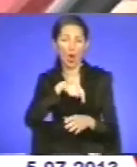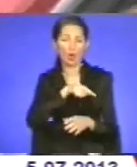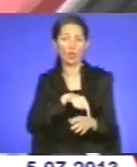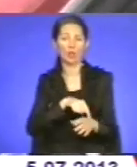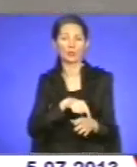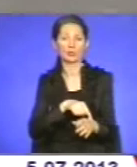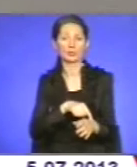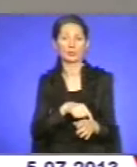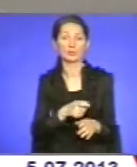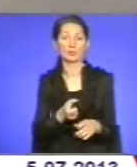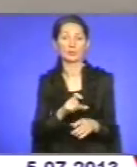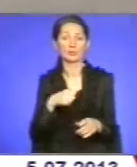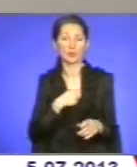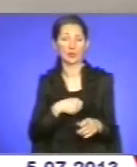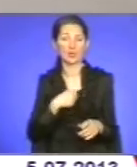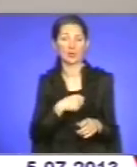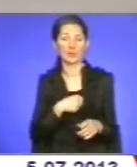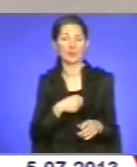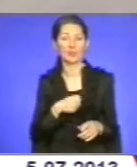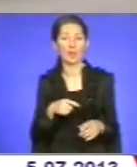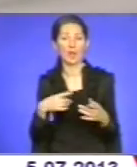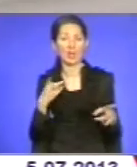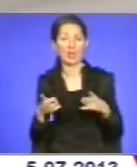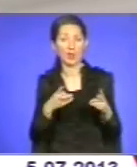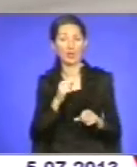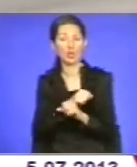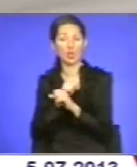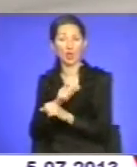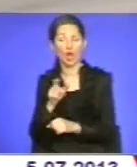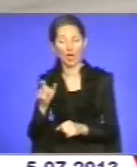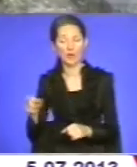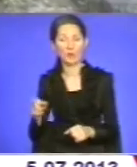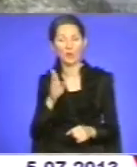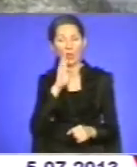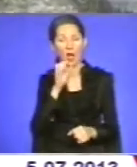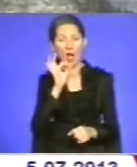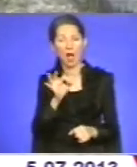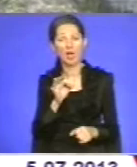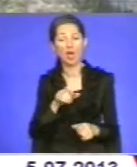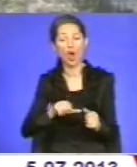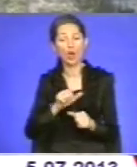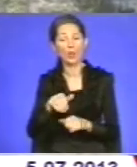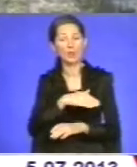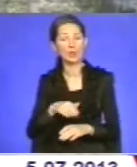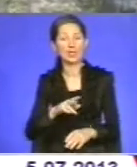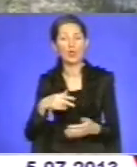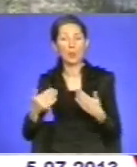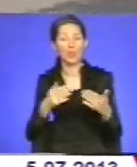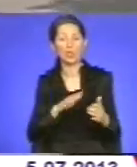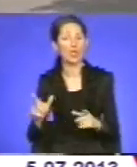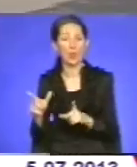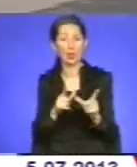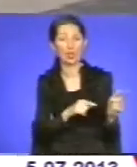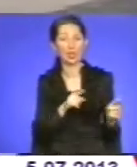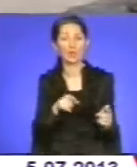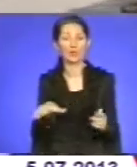дороги, дуже злі. Дратують затори і пішоходів. Тернополянка Надія каже, на окремих вулицях ні пройти, ні проїхати. Тут